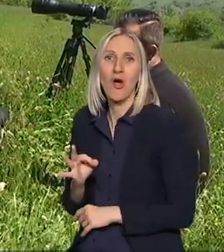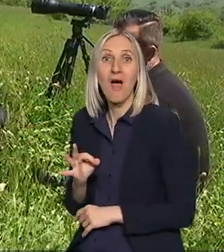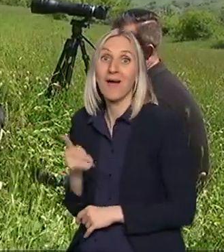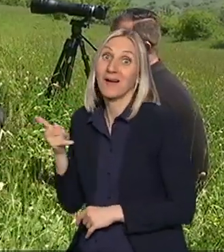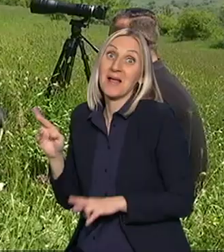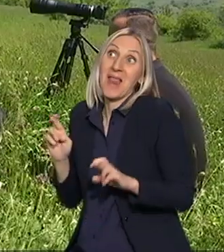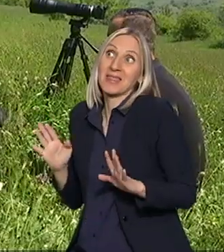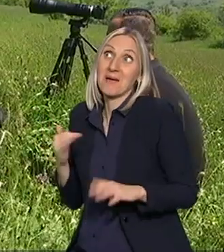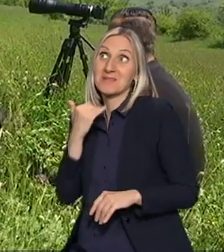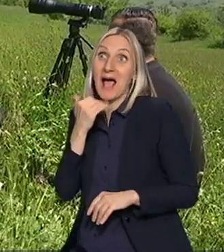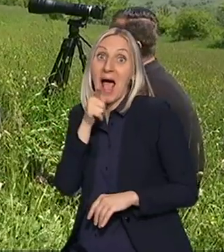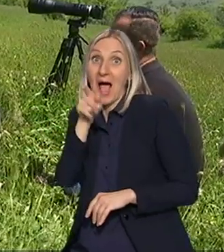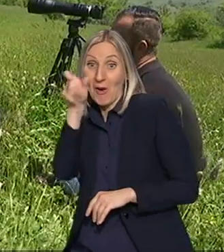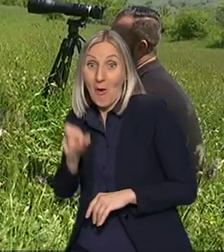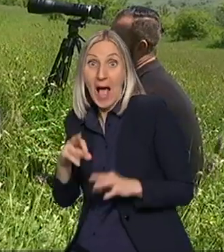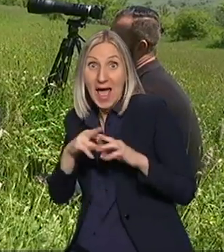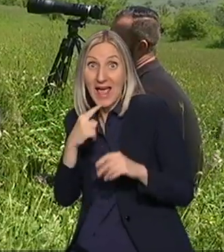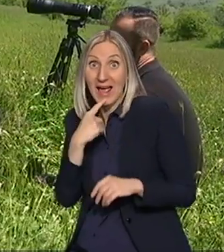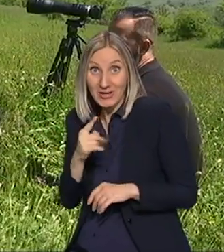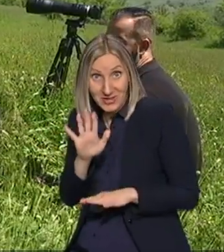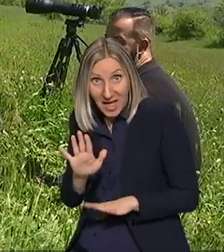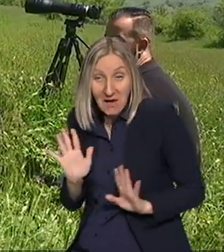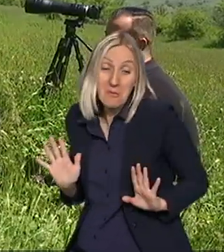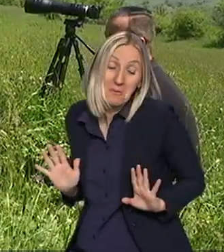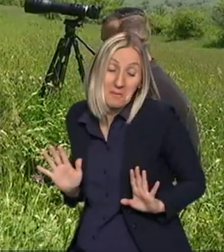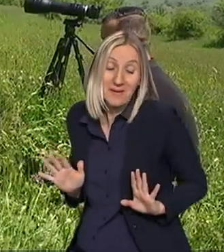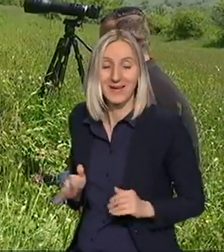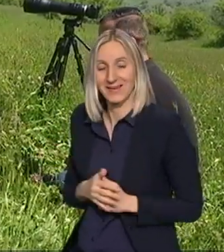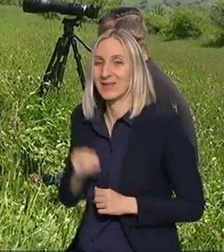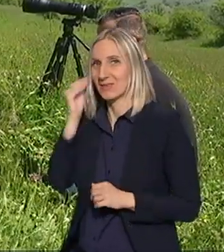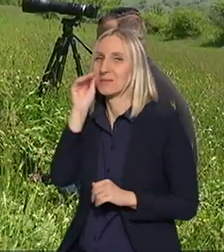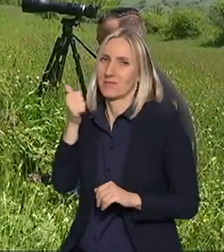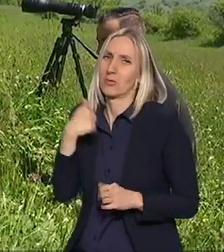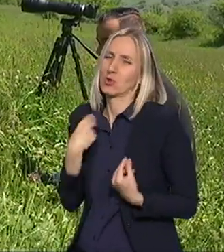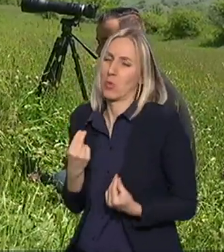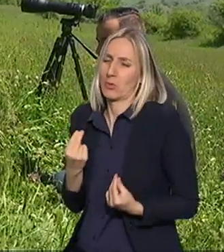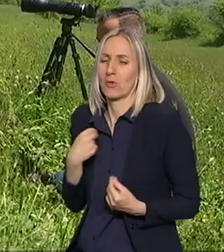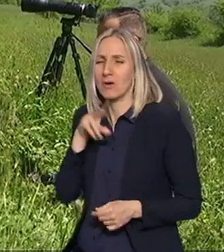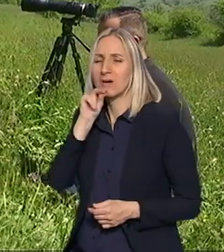Ako Arijan kaže da je tako, onda neka bude. Šalno stano, znači, govorim albanski stvarno dobro.